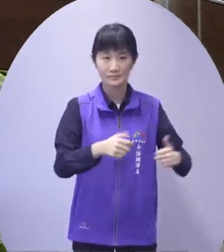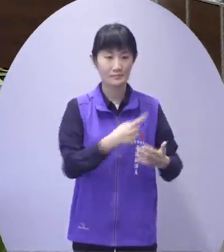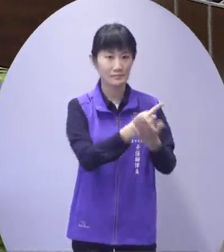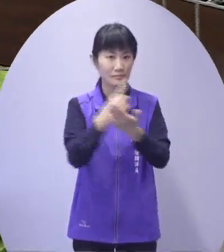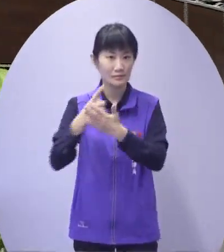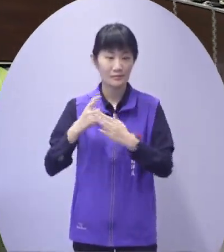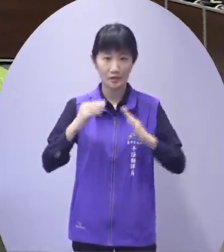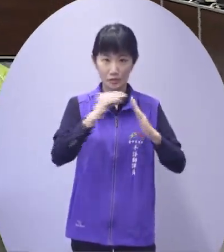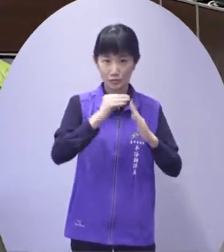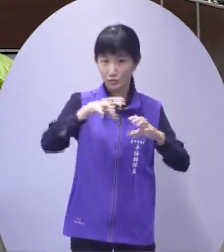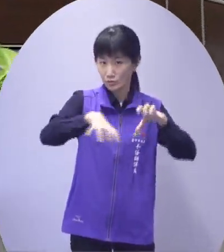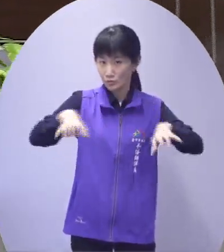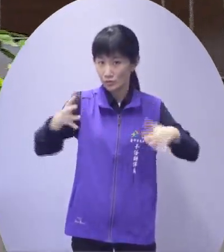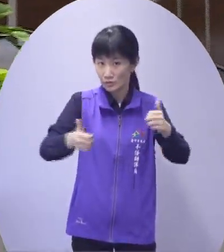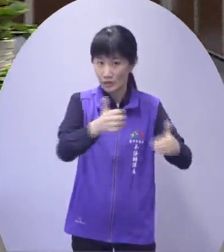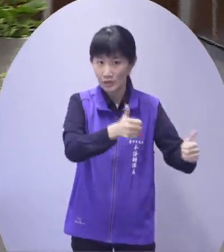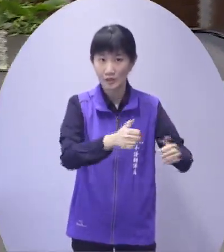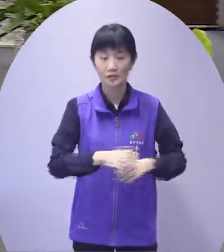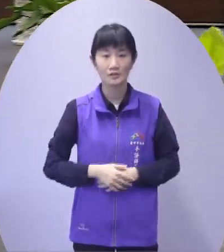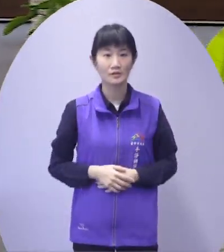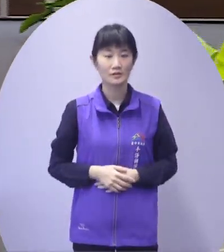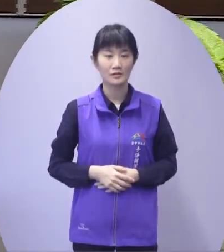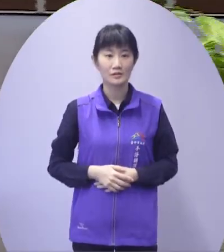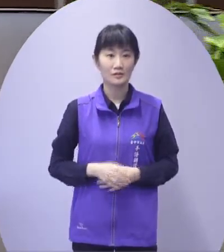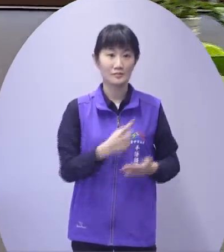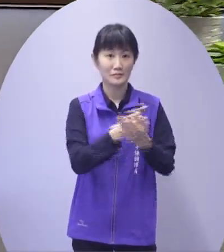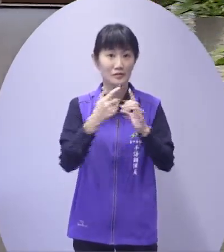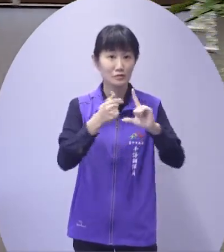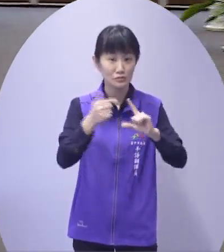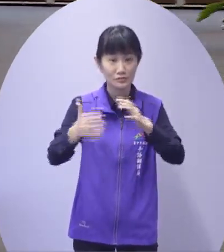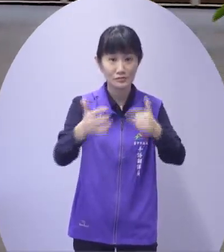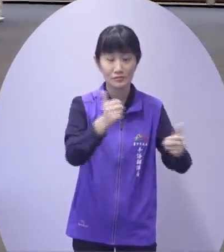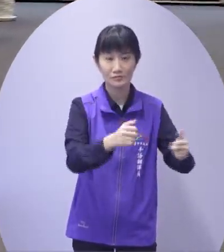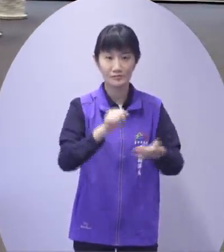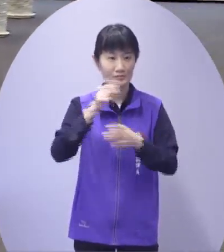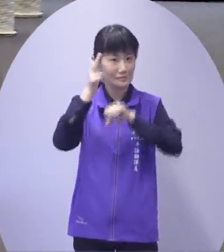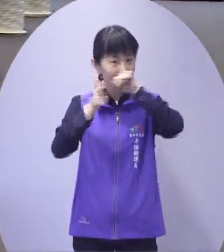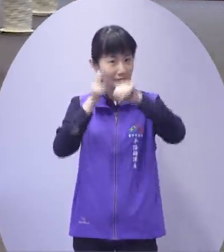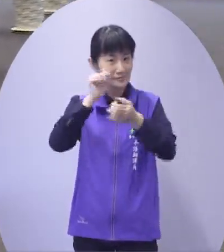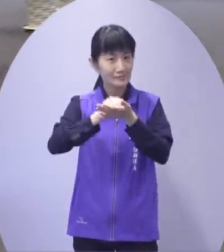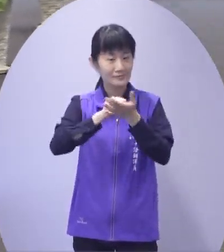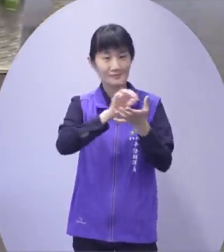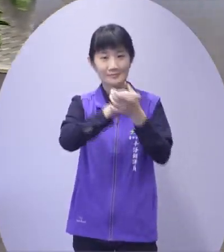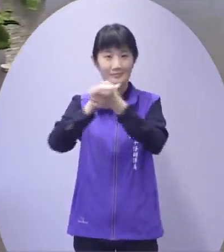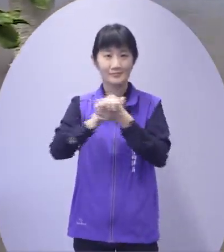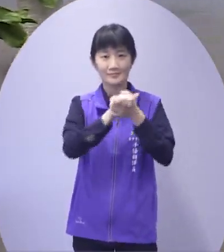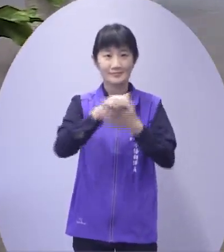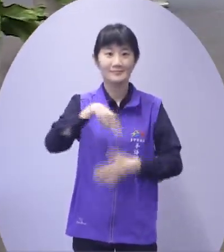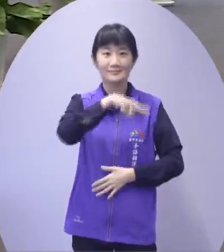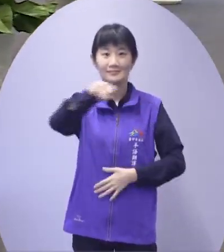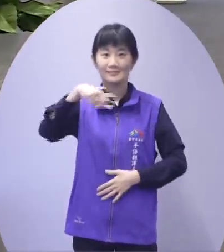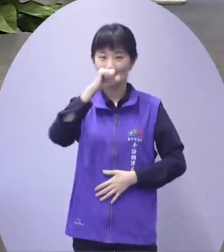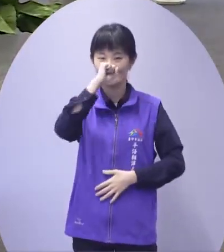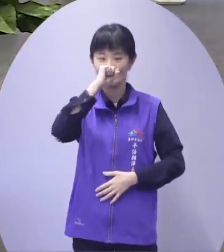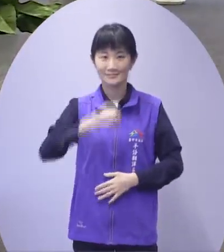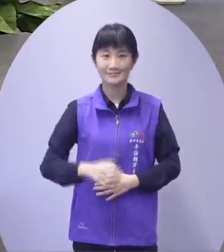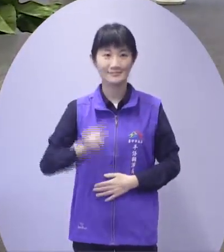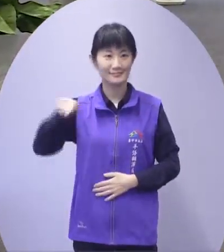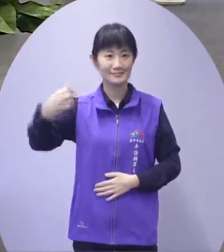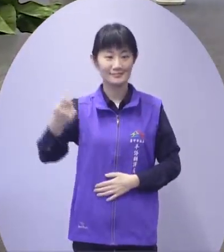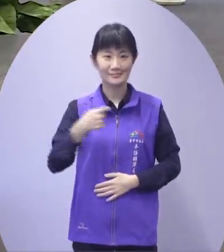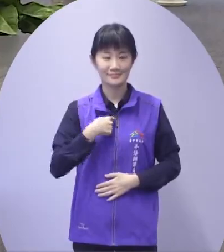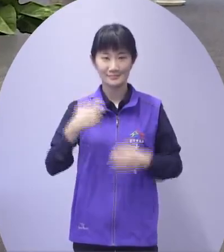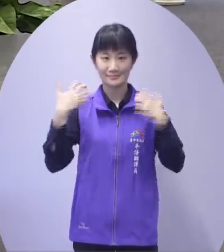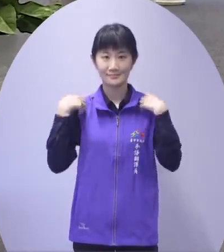局处长、各区长、各位区长，还有媒体的朋友，大家好。接下来是